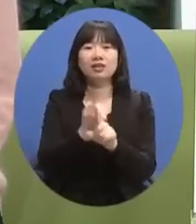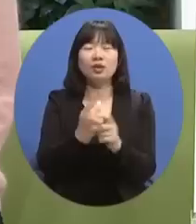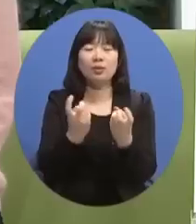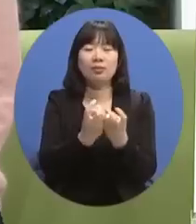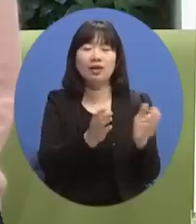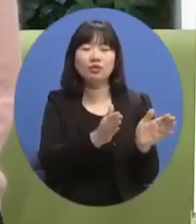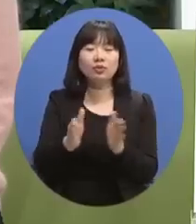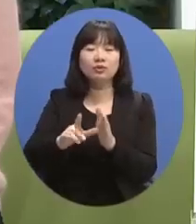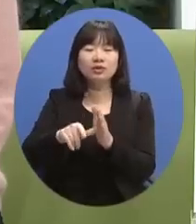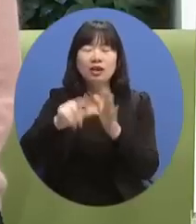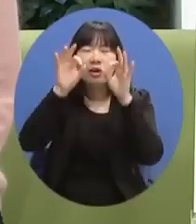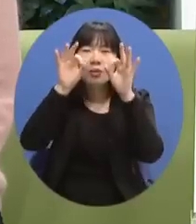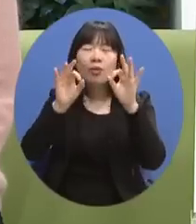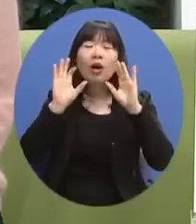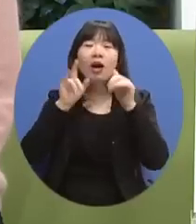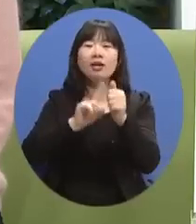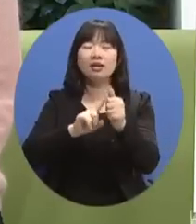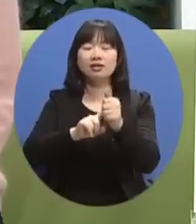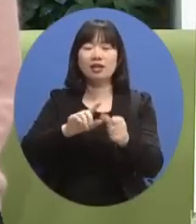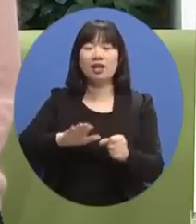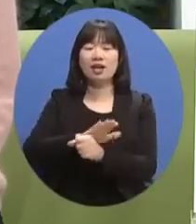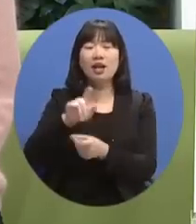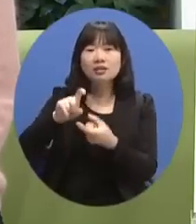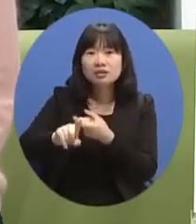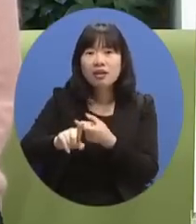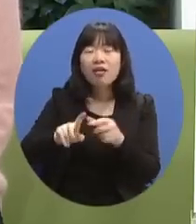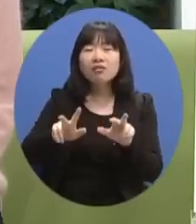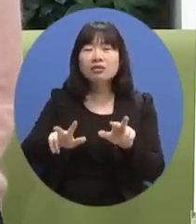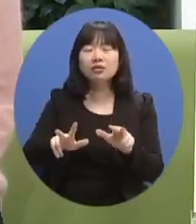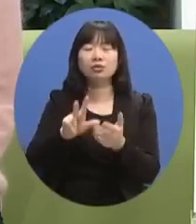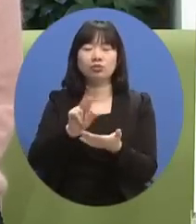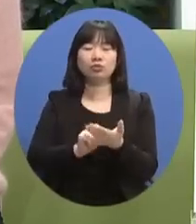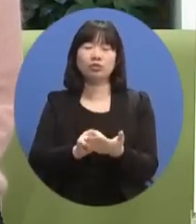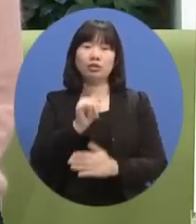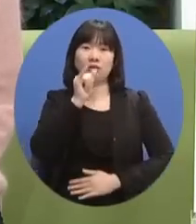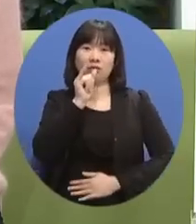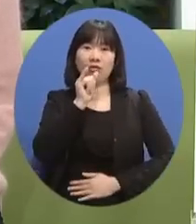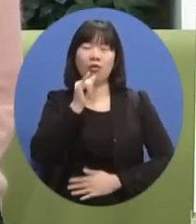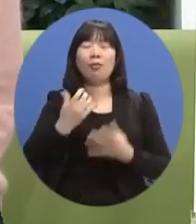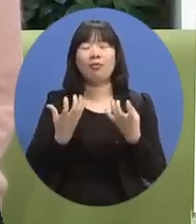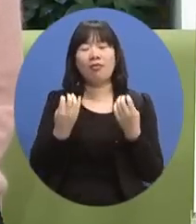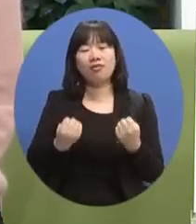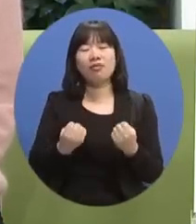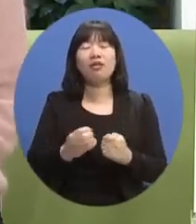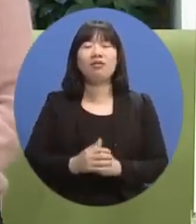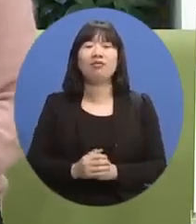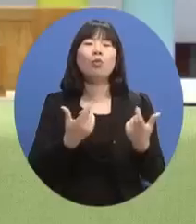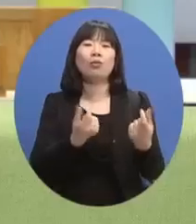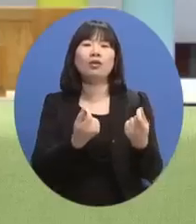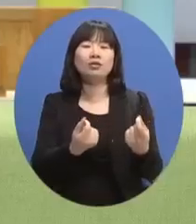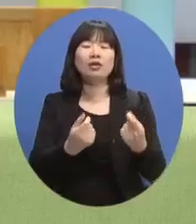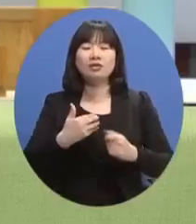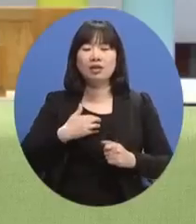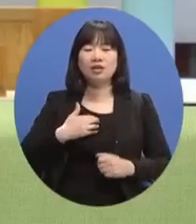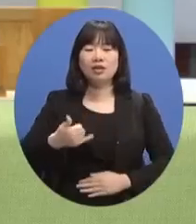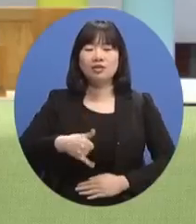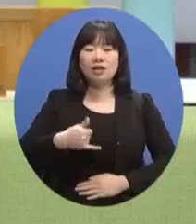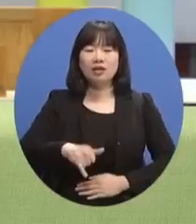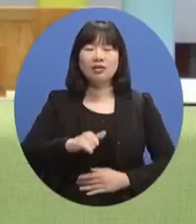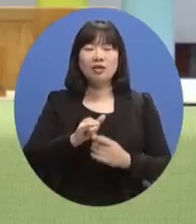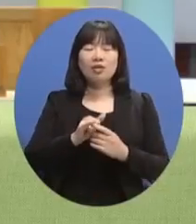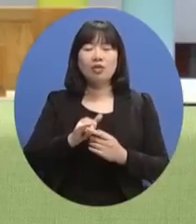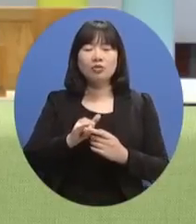처방전에서도 이렇게 보면 아이들이 그 애착이 좀 문제가 있는 경우가 참 많더라고요, 선생님. 예. 네. 제가 아이들을